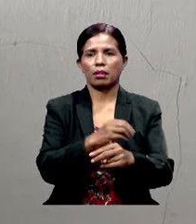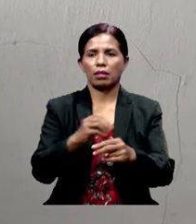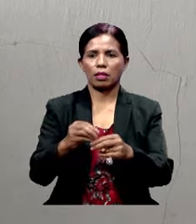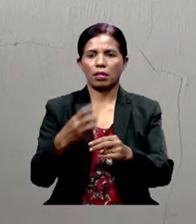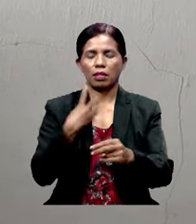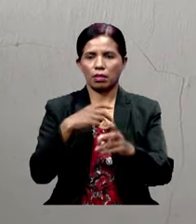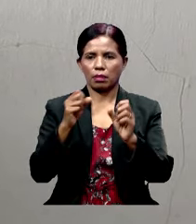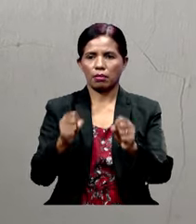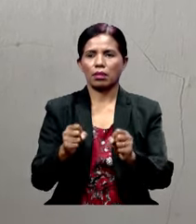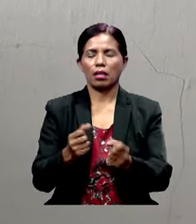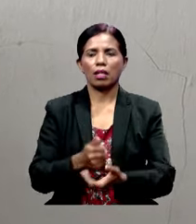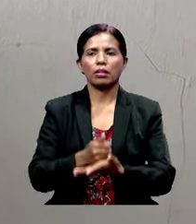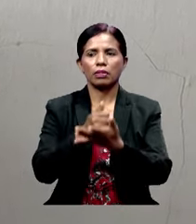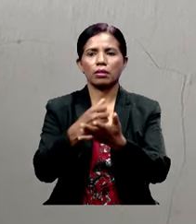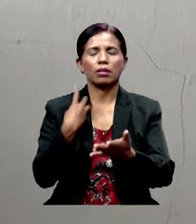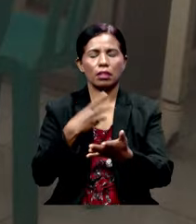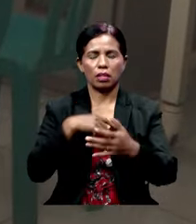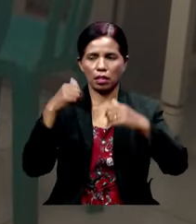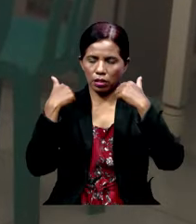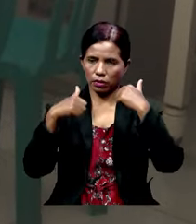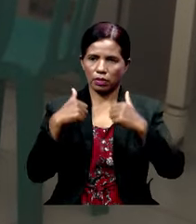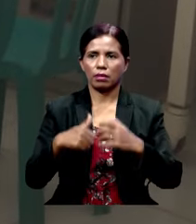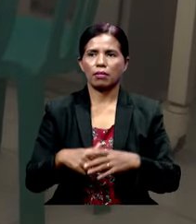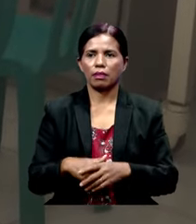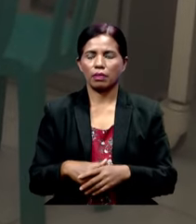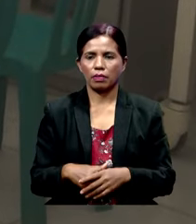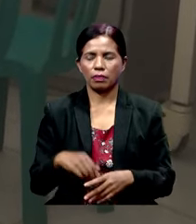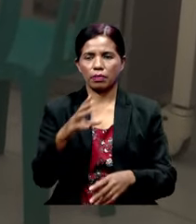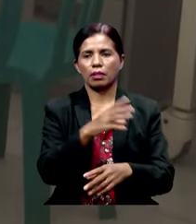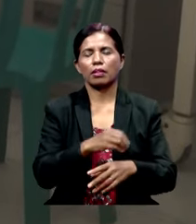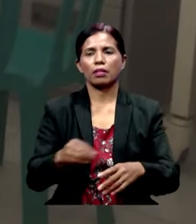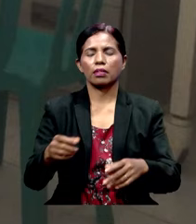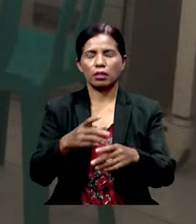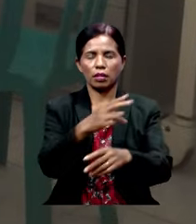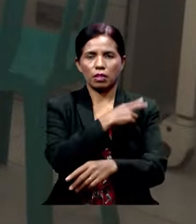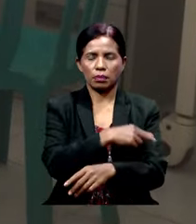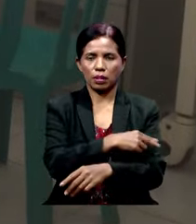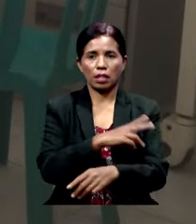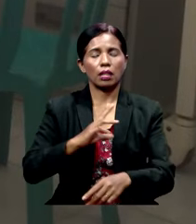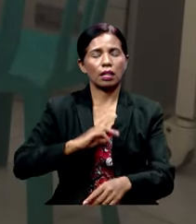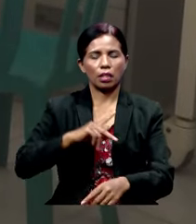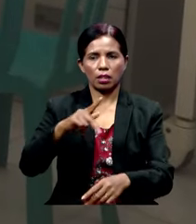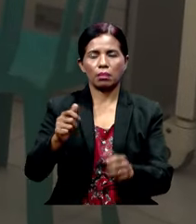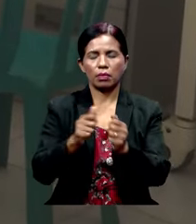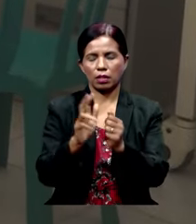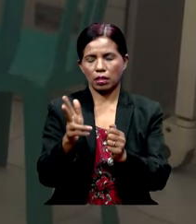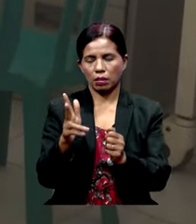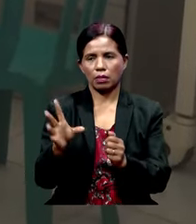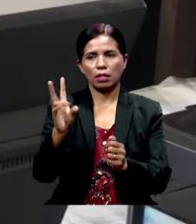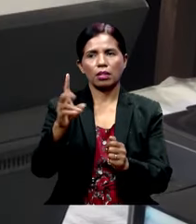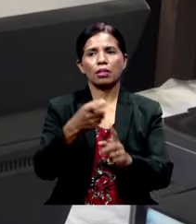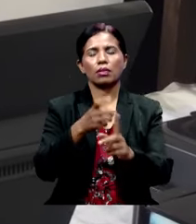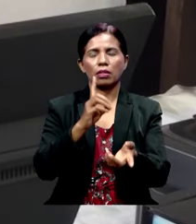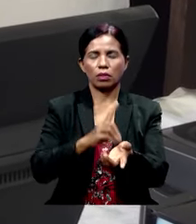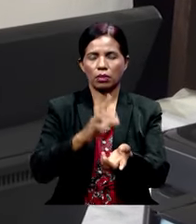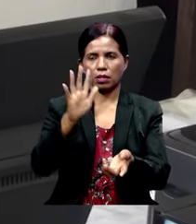vele apoio ita ni atividade ini. Total recurso humano ia centro saúde kelkai hamutuk tolu resing hitu komposto si mediku